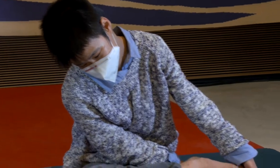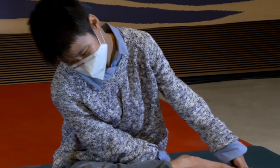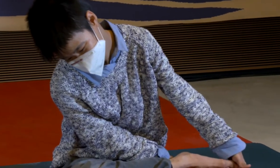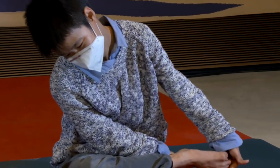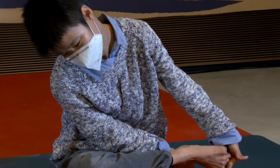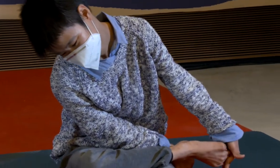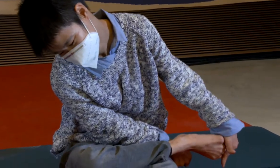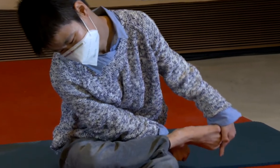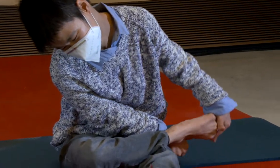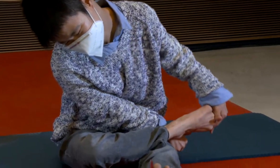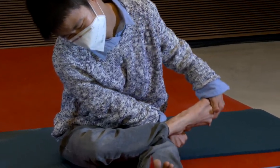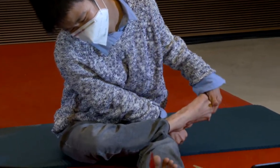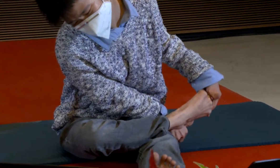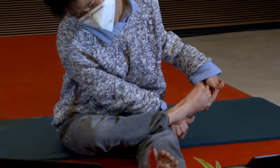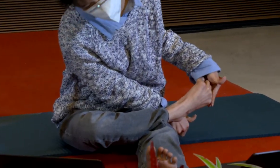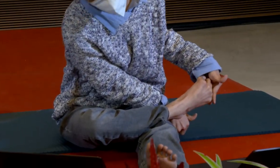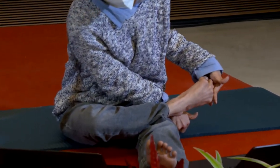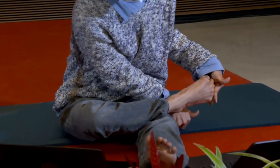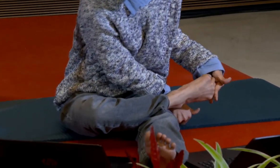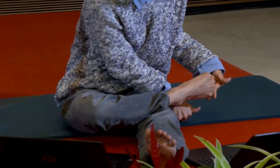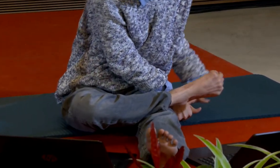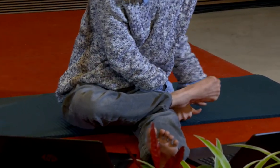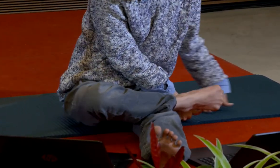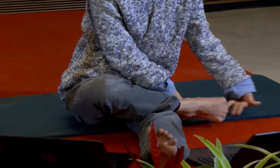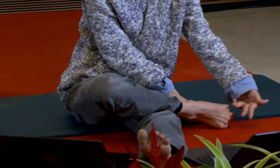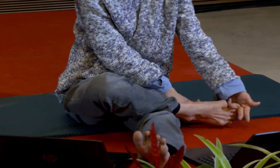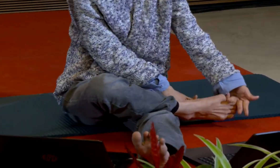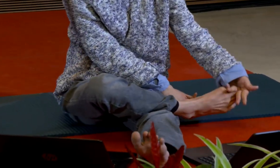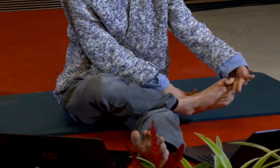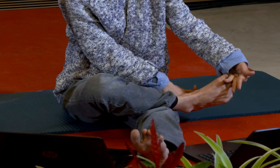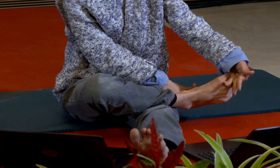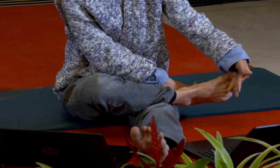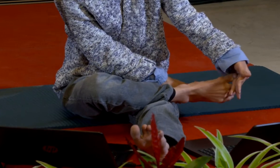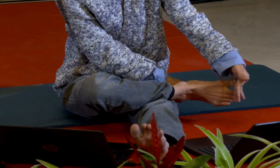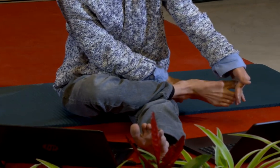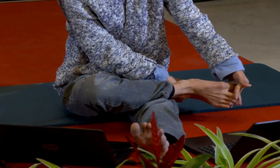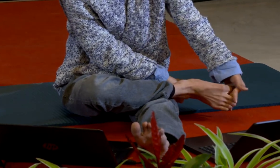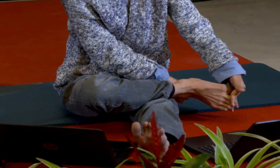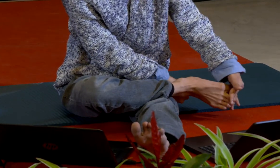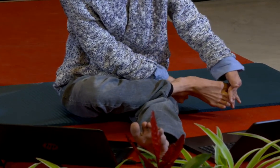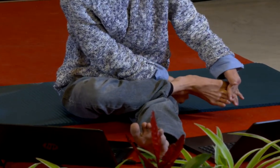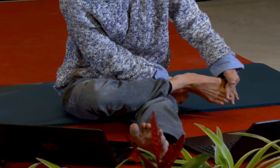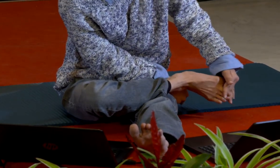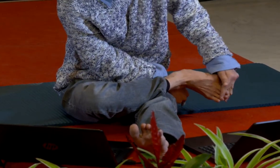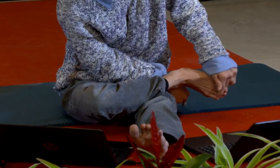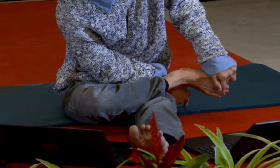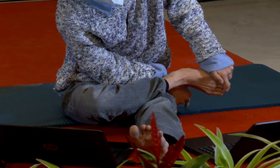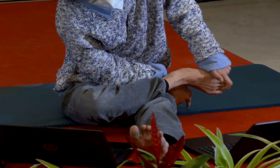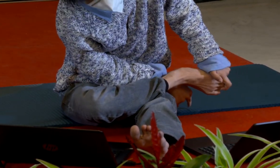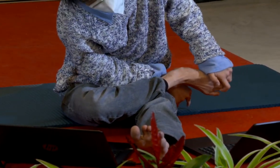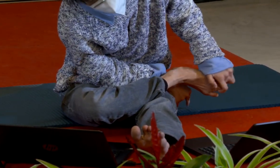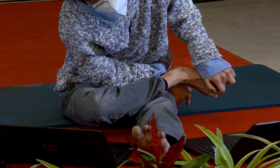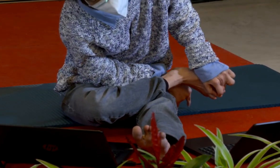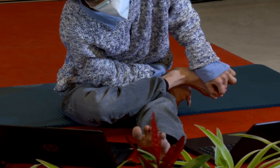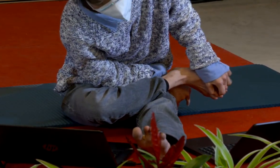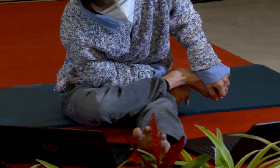corps. Inventé par des regards et des perceptions qui méconnaissaient mon corps, j'ai failli m'oublier, happé dans des images qui